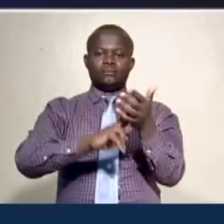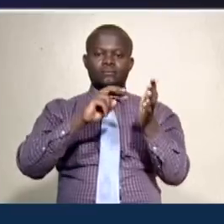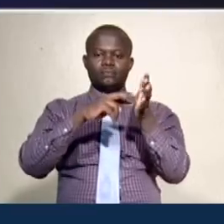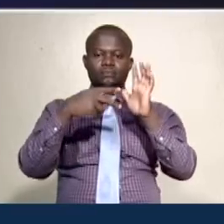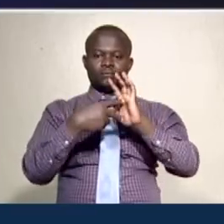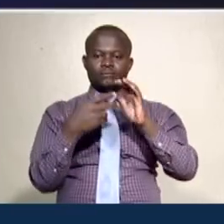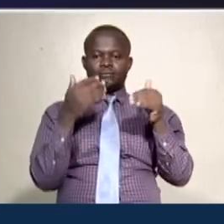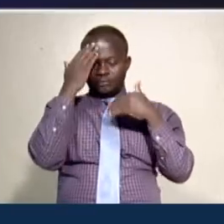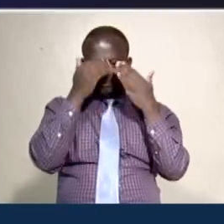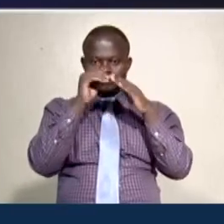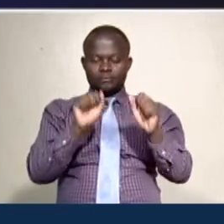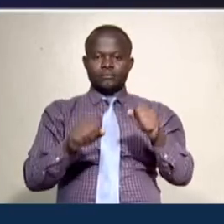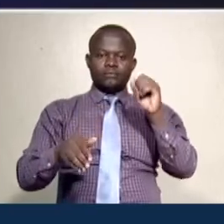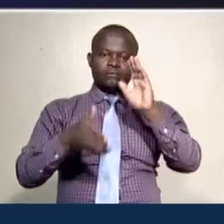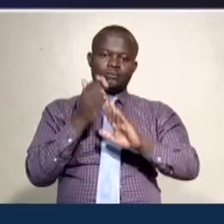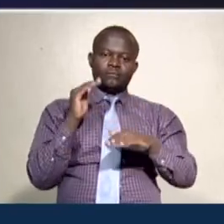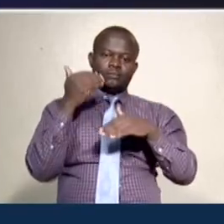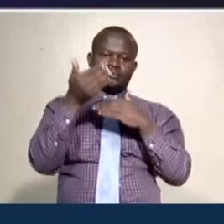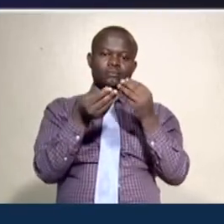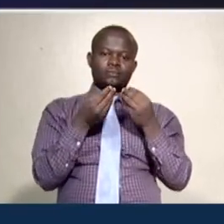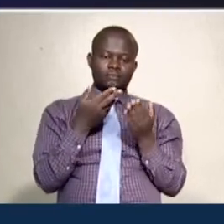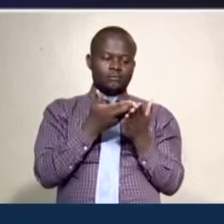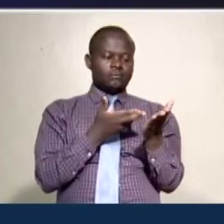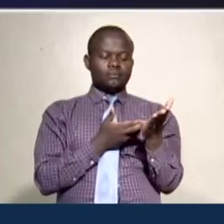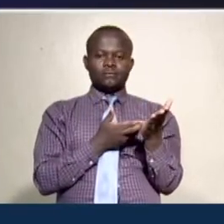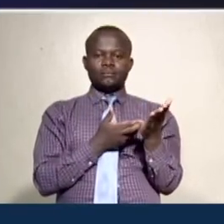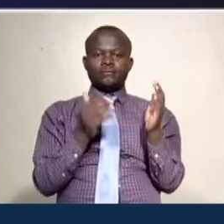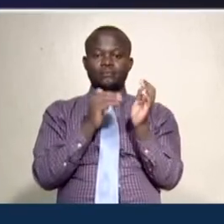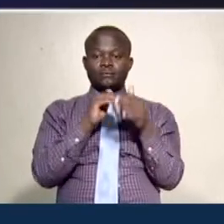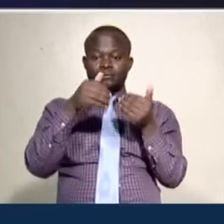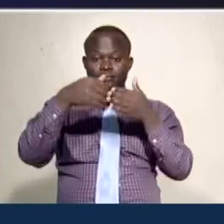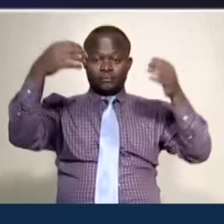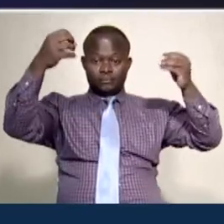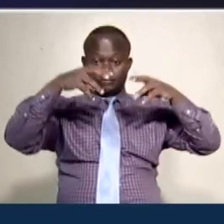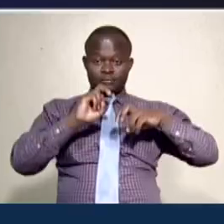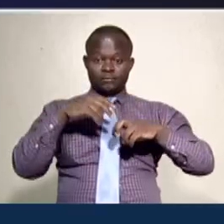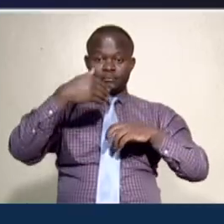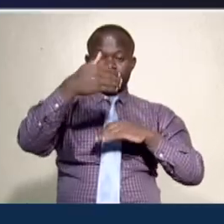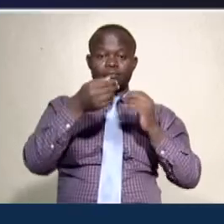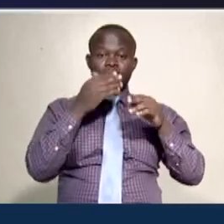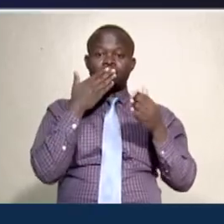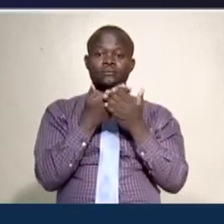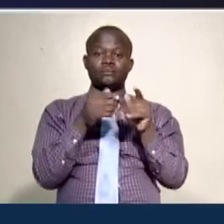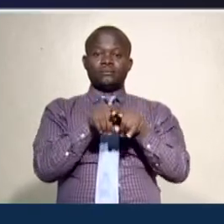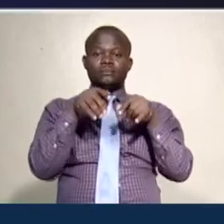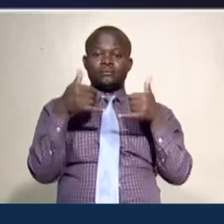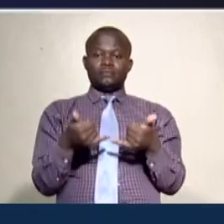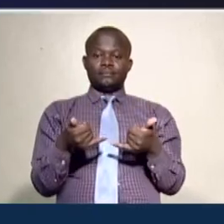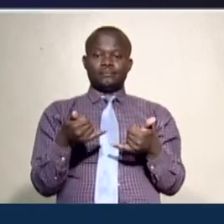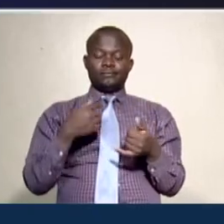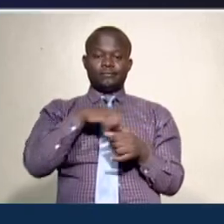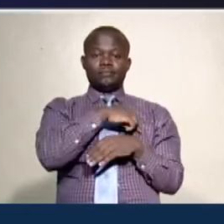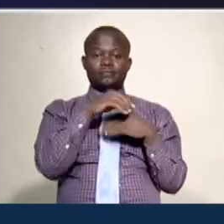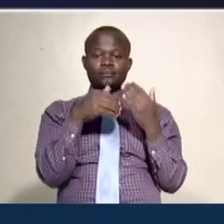imishinga kugira ngo byihute ubundi bakaduha raporo kandi biragaragara yuko birimo kugenda neza nk'ubu ngubu nk'ingwate